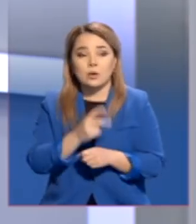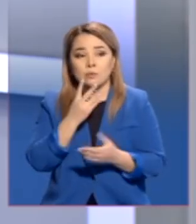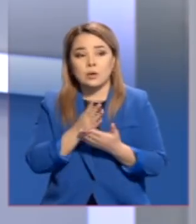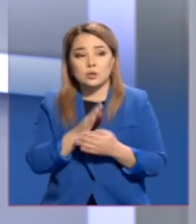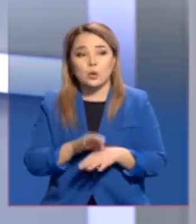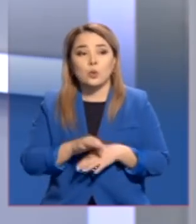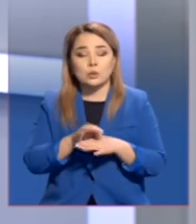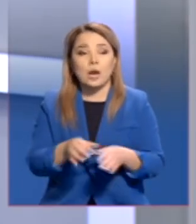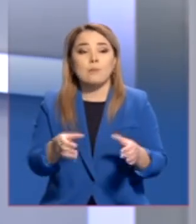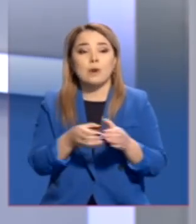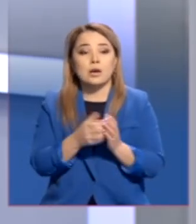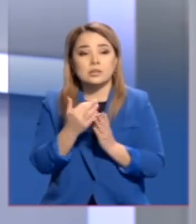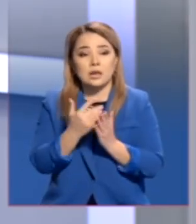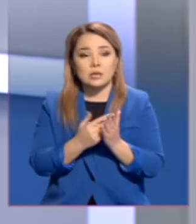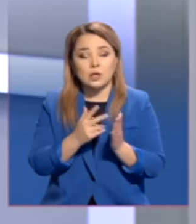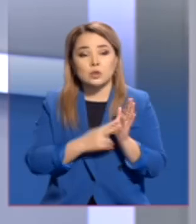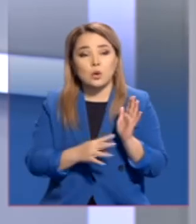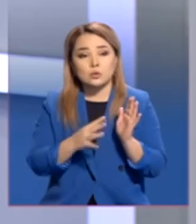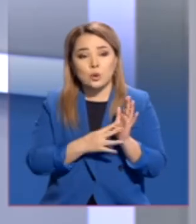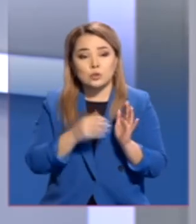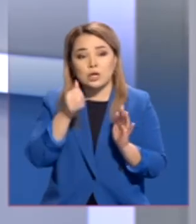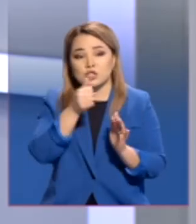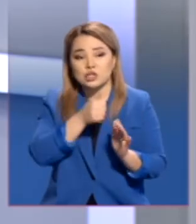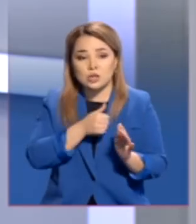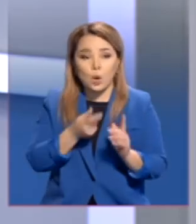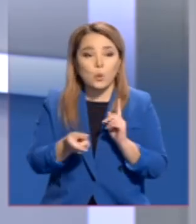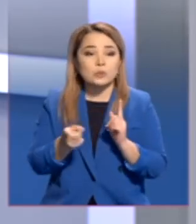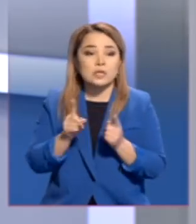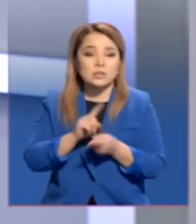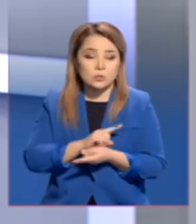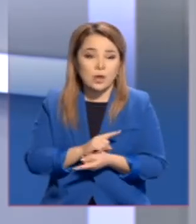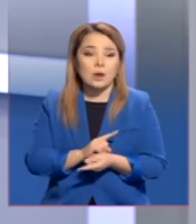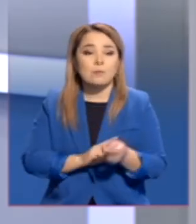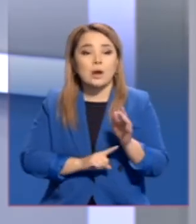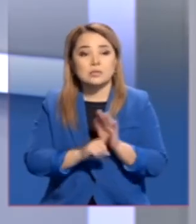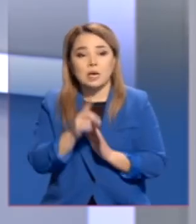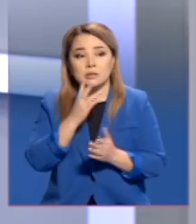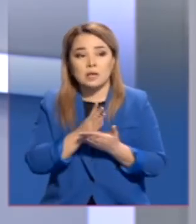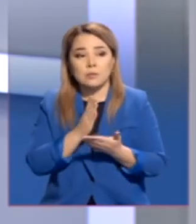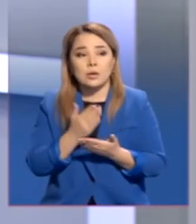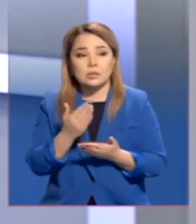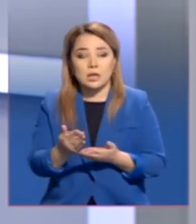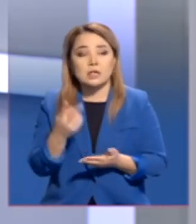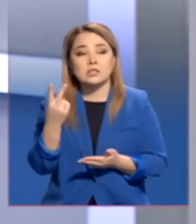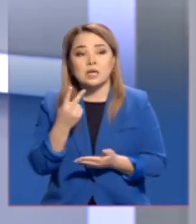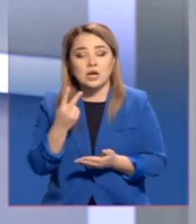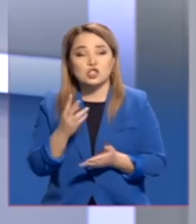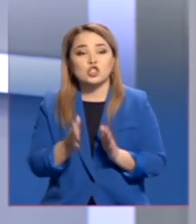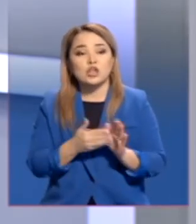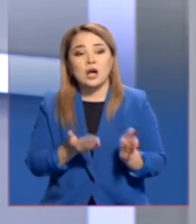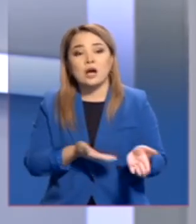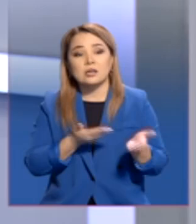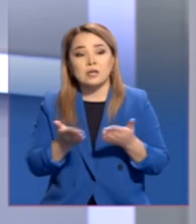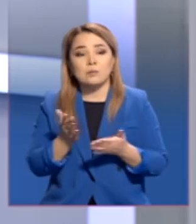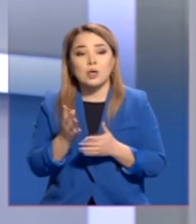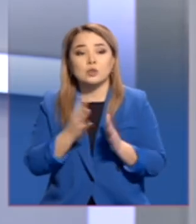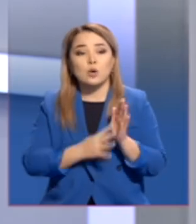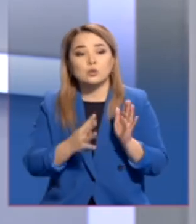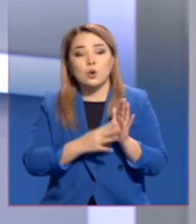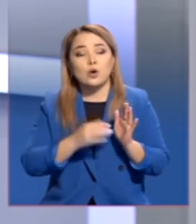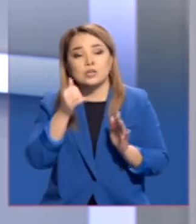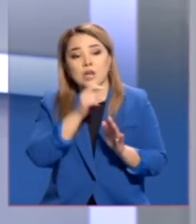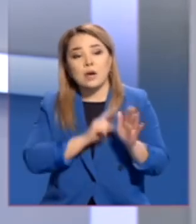7% өту партиялық тізім бойынша бұл 99 жылғы өзгертулермен басталған болатын. Яғни, екінші шақырылымдан 99 жылдан